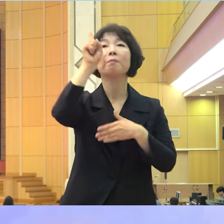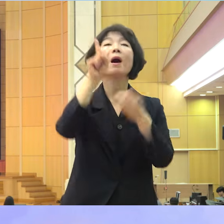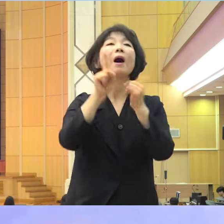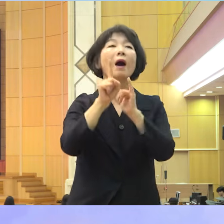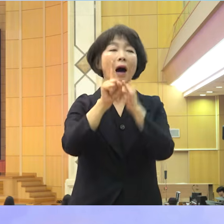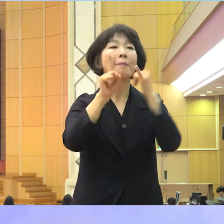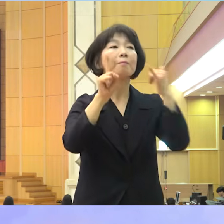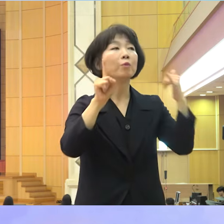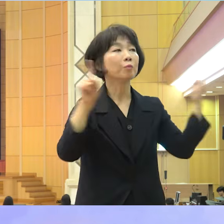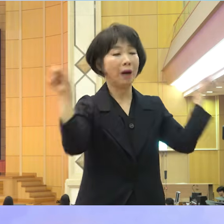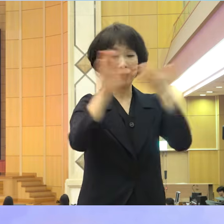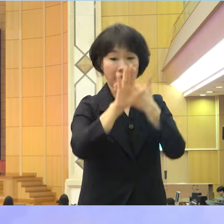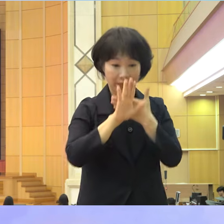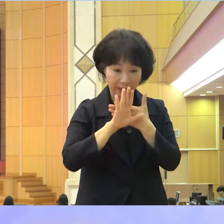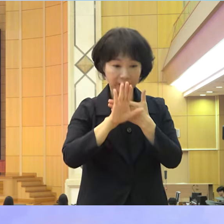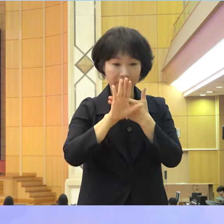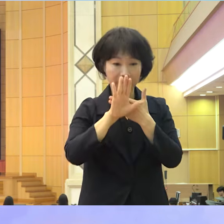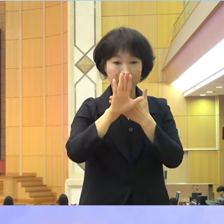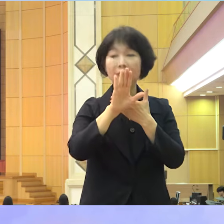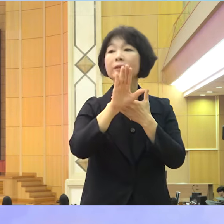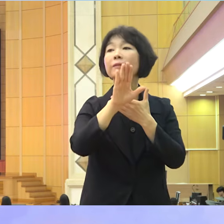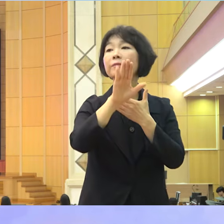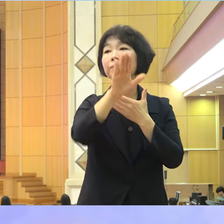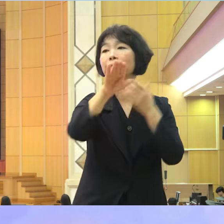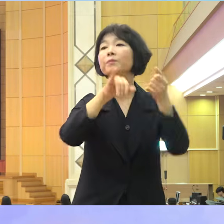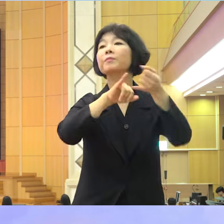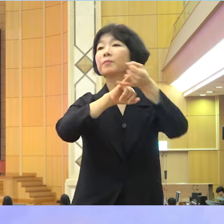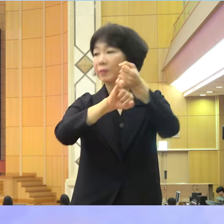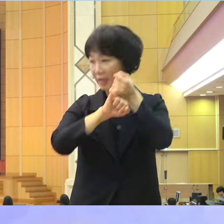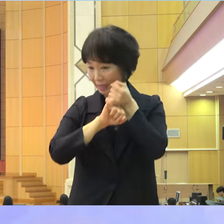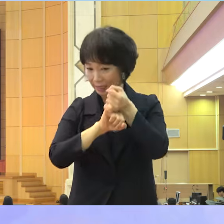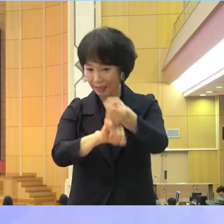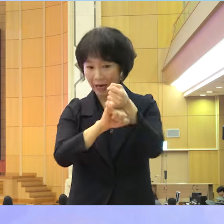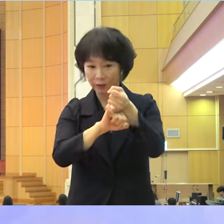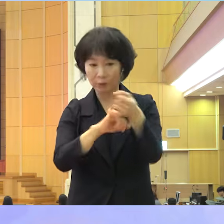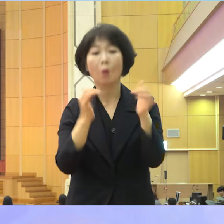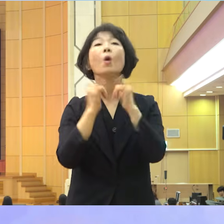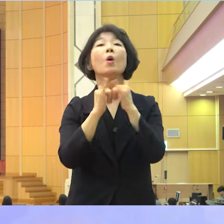주님 한 분밖에는